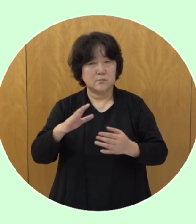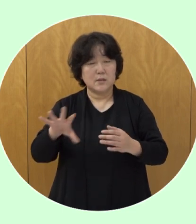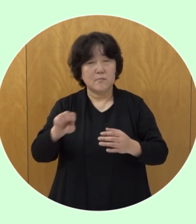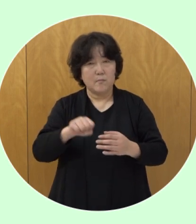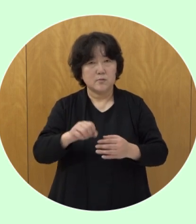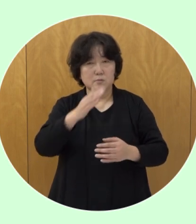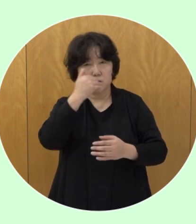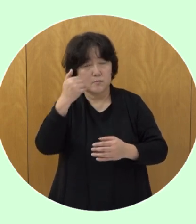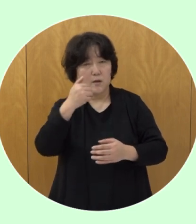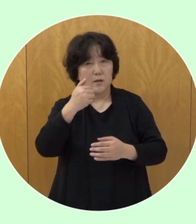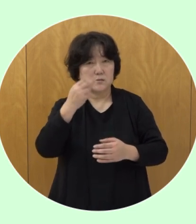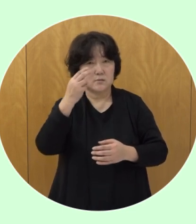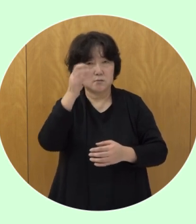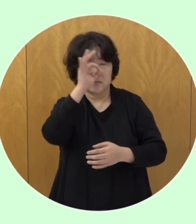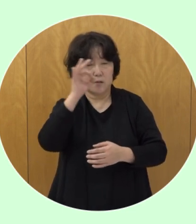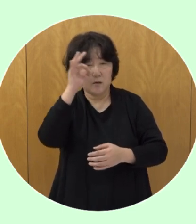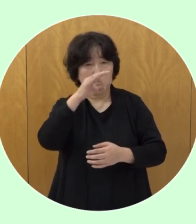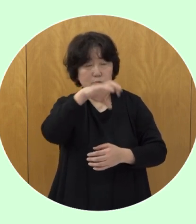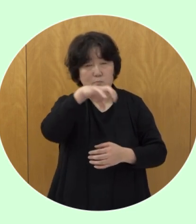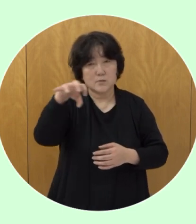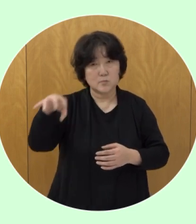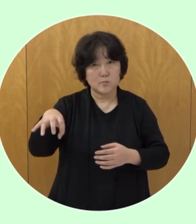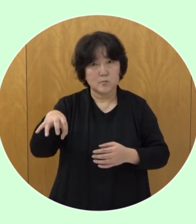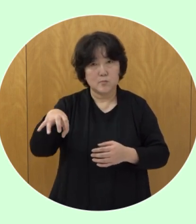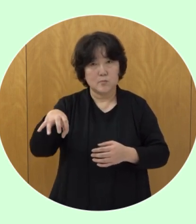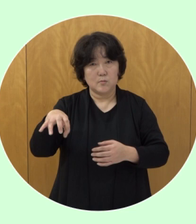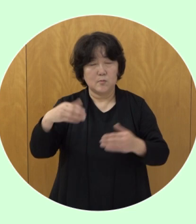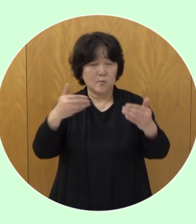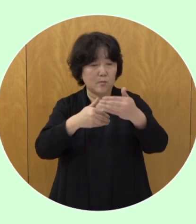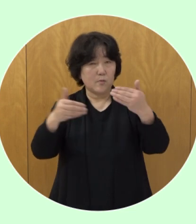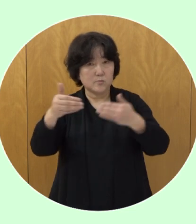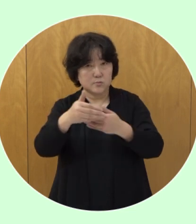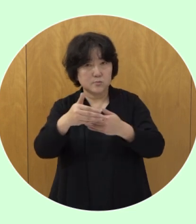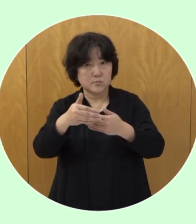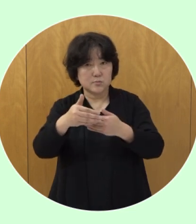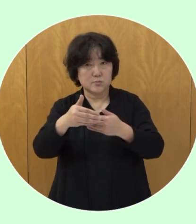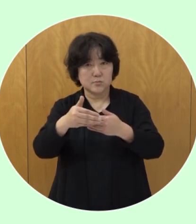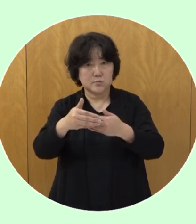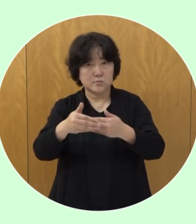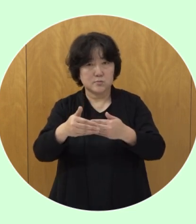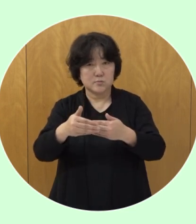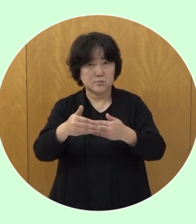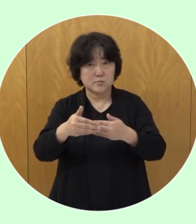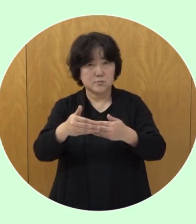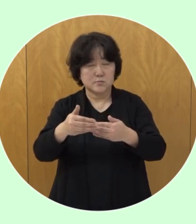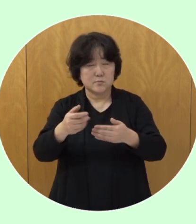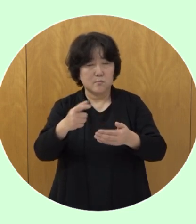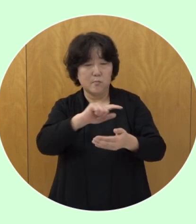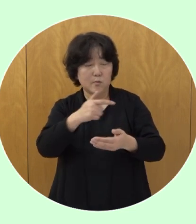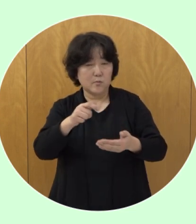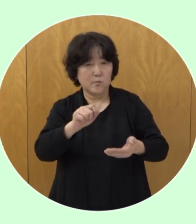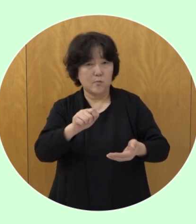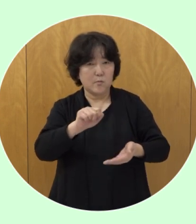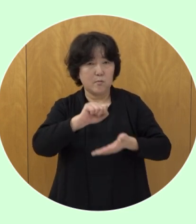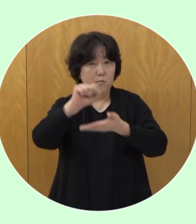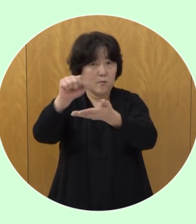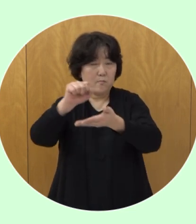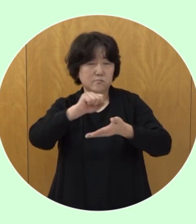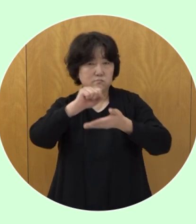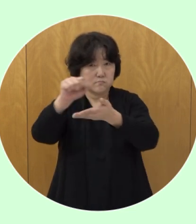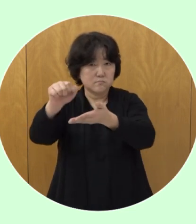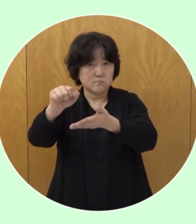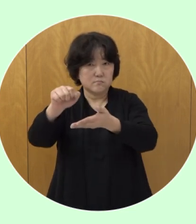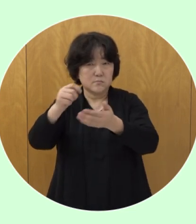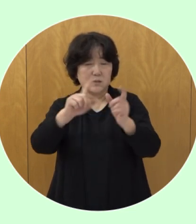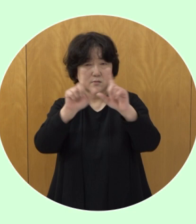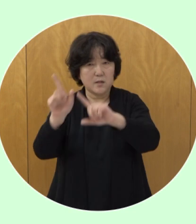観光面での需要や、交通や日用品の配送など、生活面での需要、さ